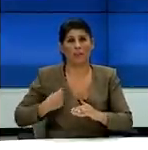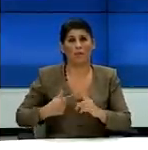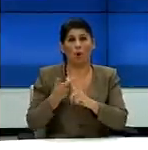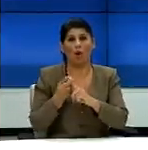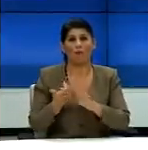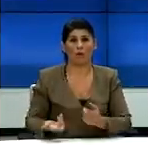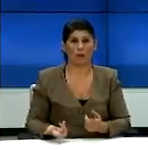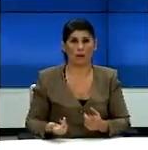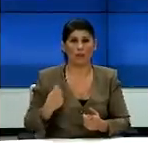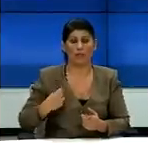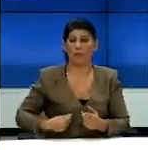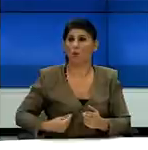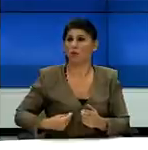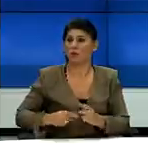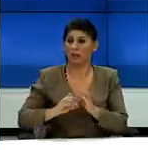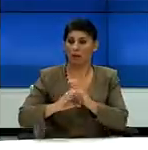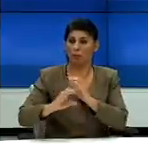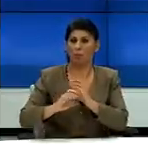λεωφορεία, στις δημόσιες συγκοινωνίες.